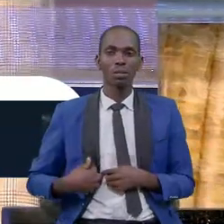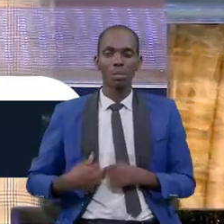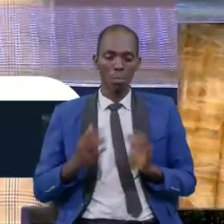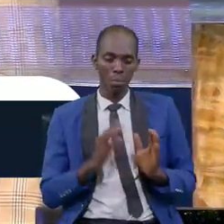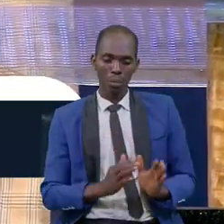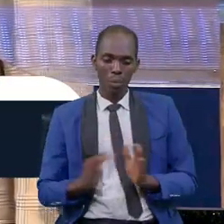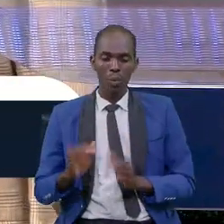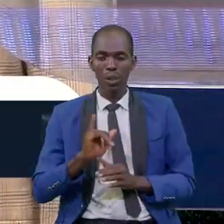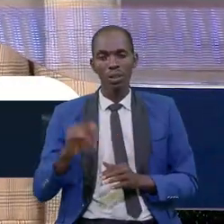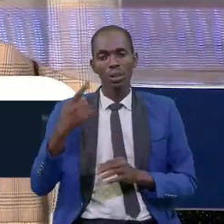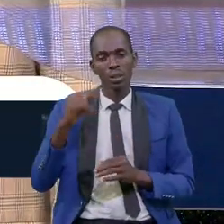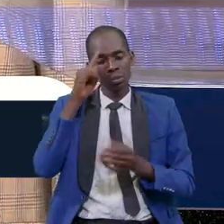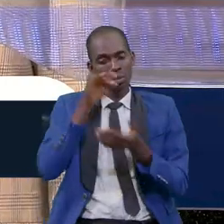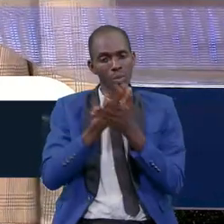courageux